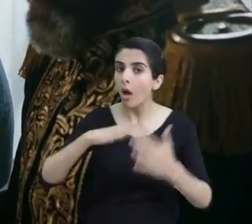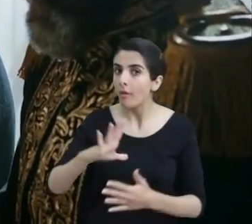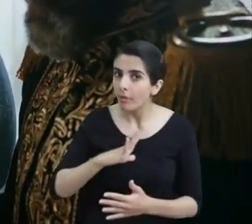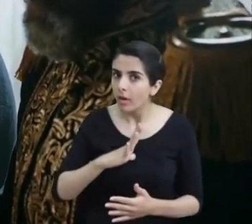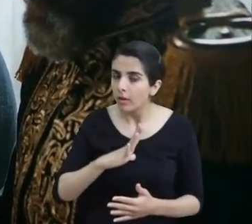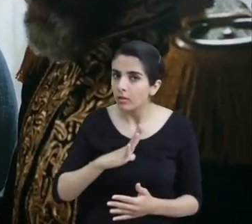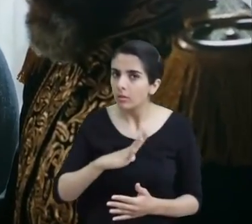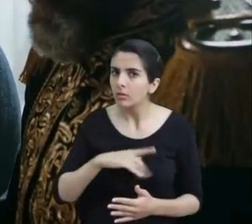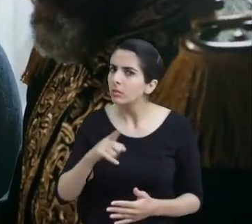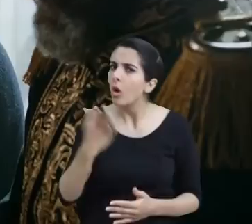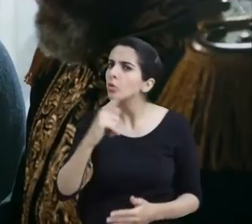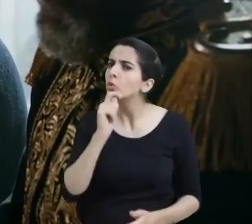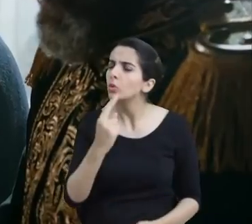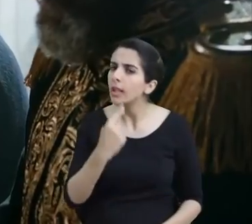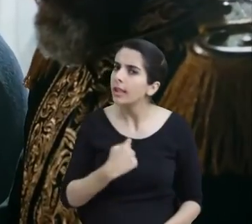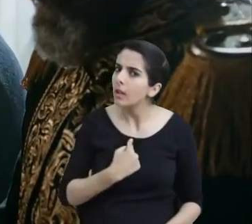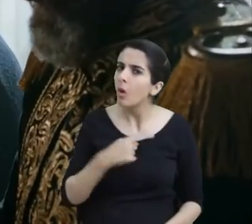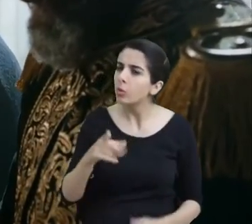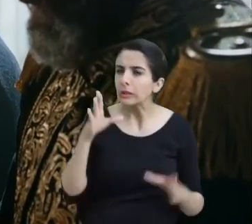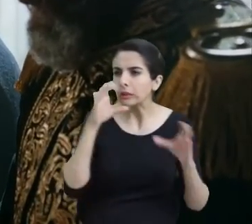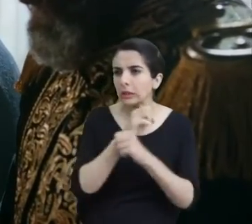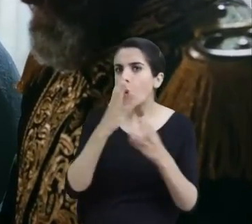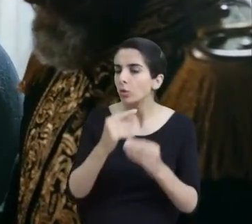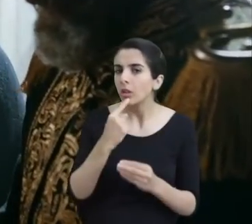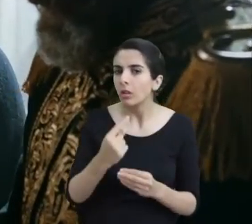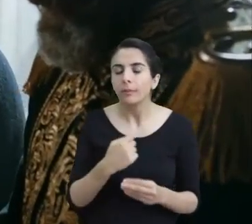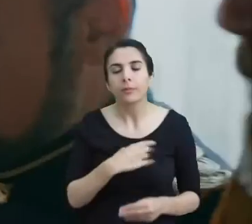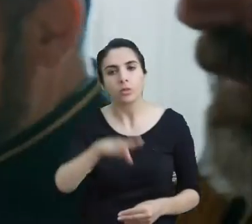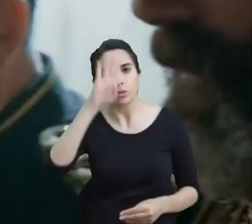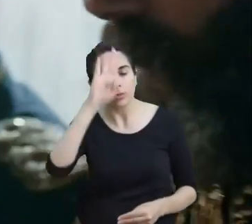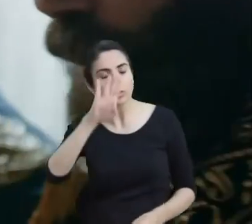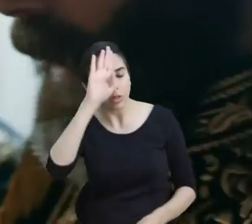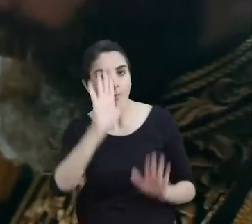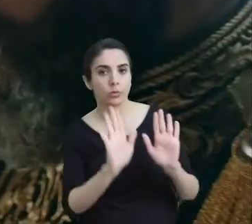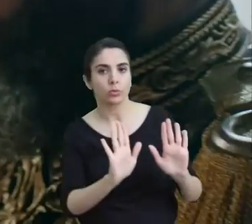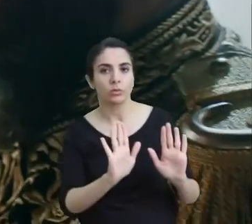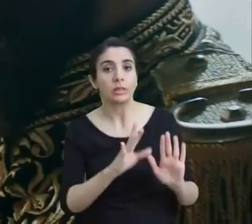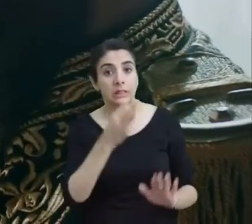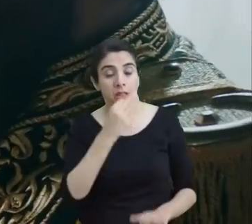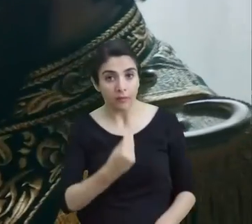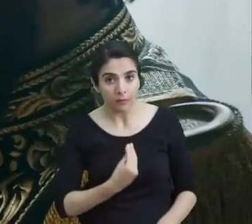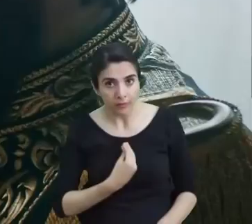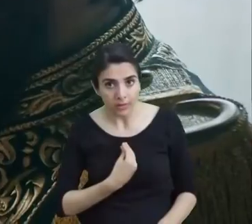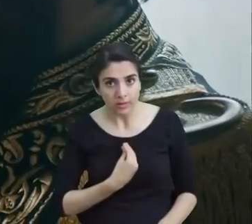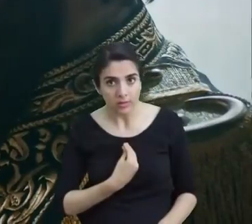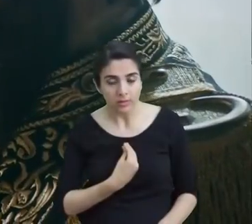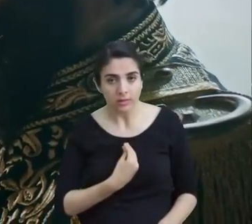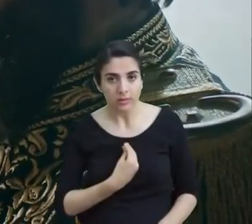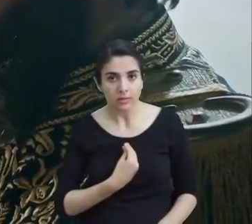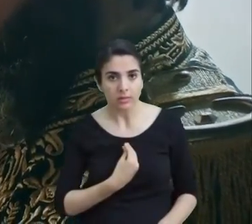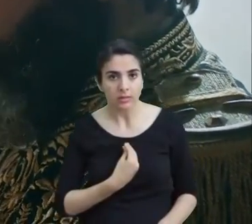yaşanmış. Sen bana söz vermemiş miydin bu olay gizli kalacak diye? Sultanım. Sultanım. Eğer izin